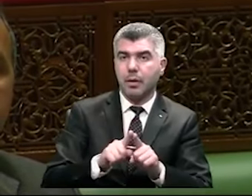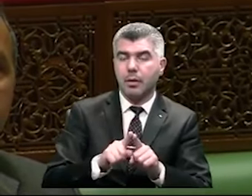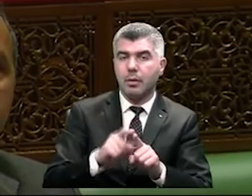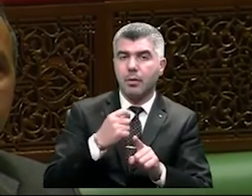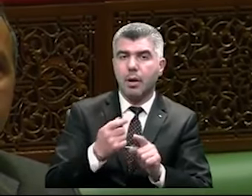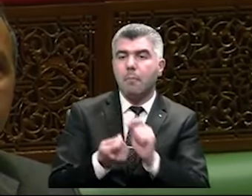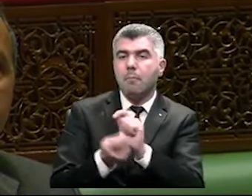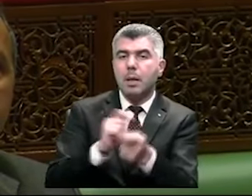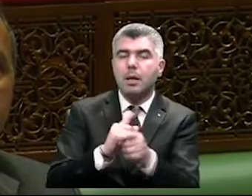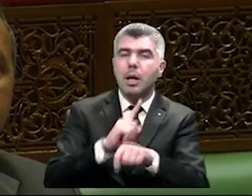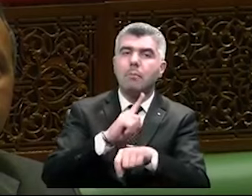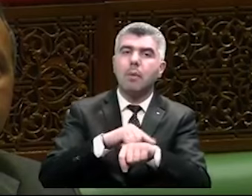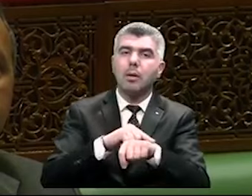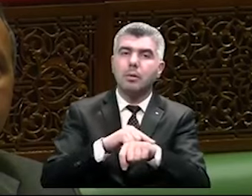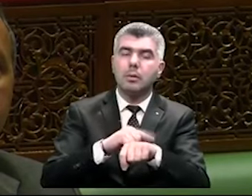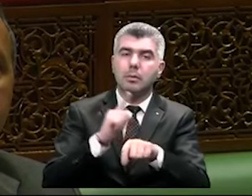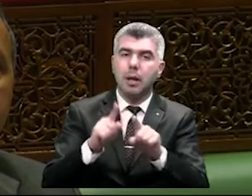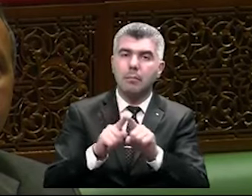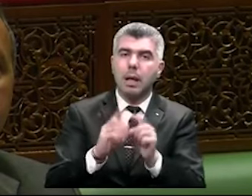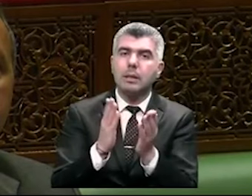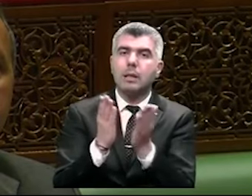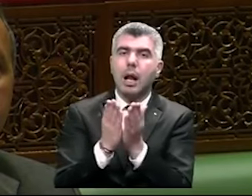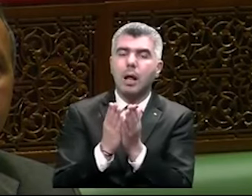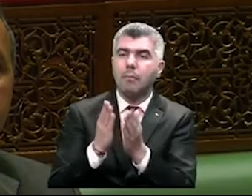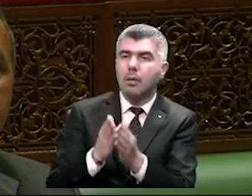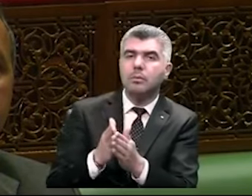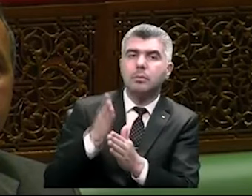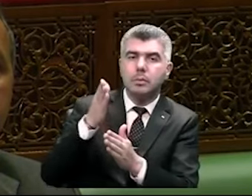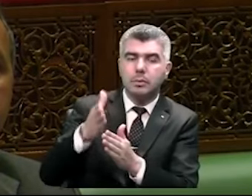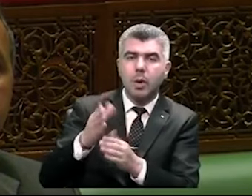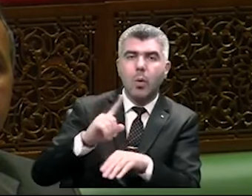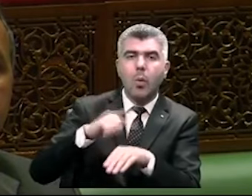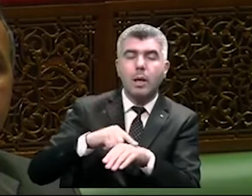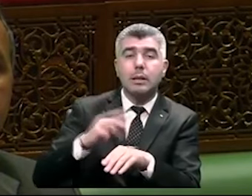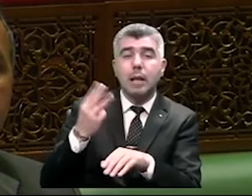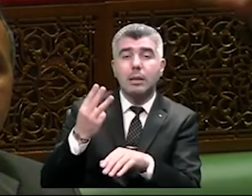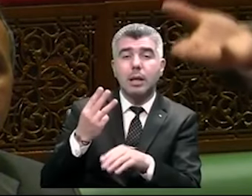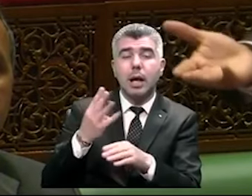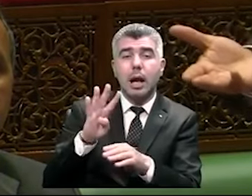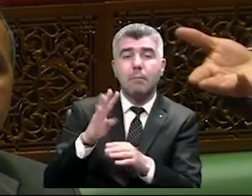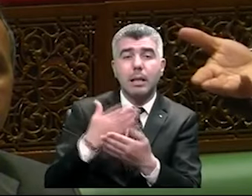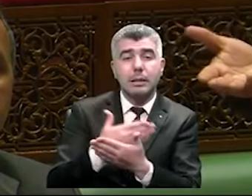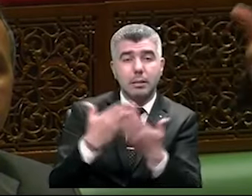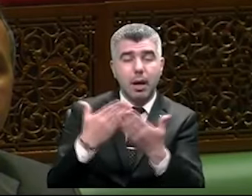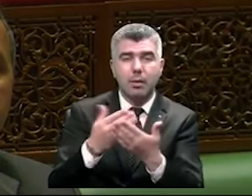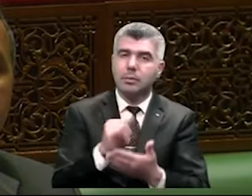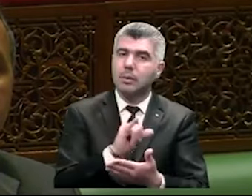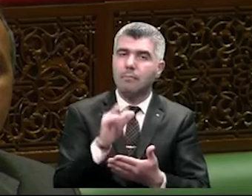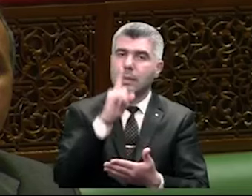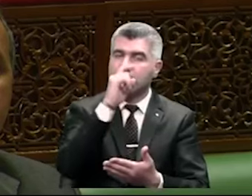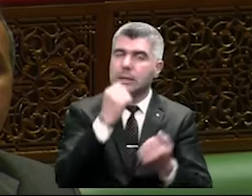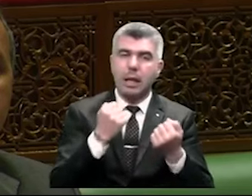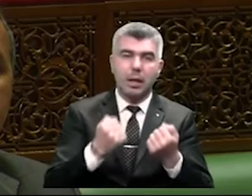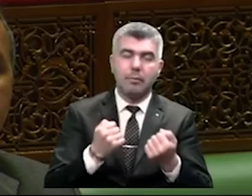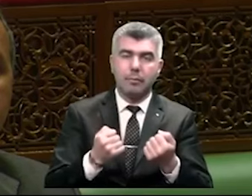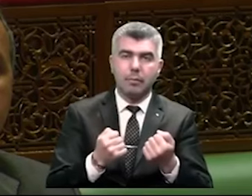يبدلوا غير التوقيت لان كيجيب يحطوا الطلبه ديونا في الخلاف في واحد الوقيت ديال 3ه الصباح 4 الصباح ما تبغيها لوليداتك السيز وبالتالي ه